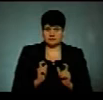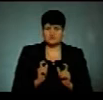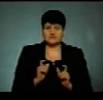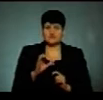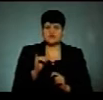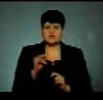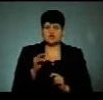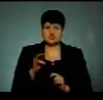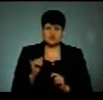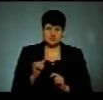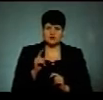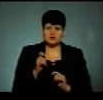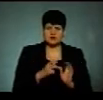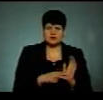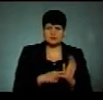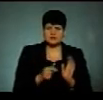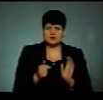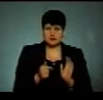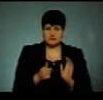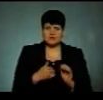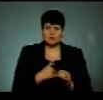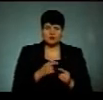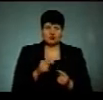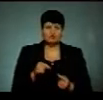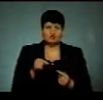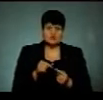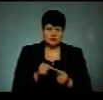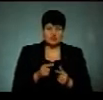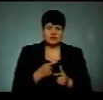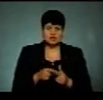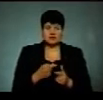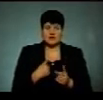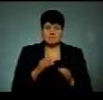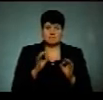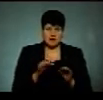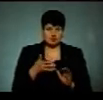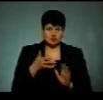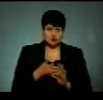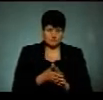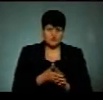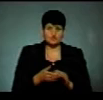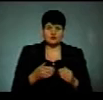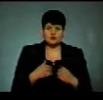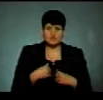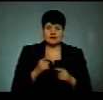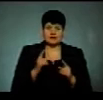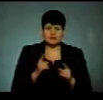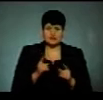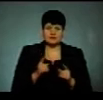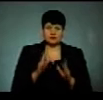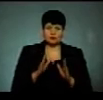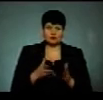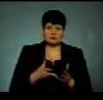січні 670 гривень. І я хочу уточнити, чи правильно я зрозуміла, що я навіть буду платити